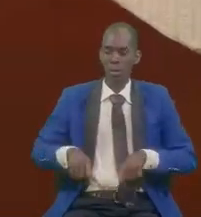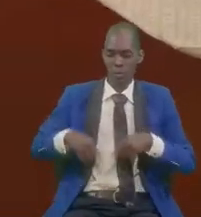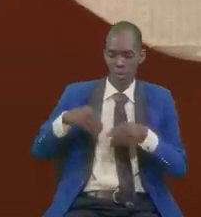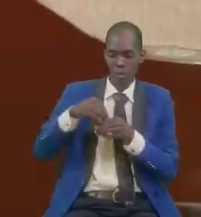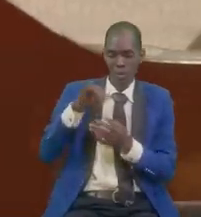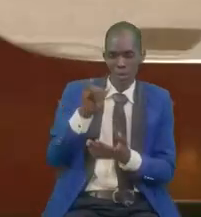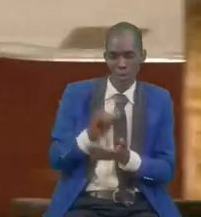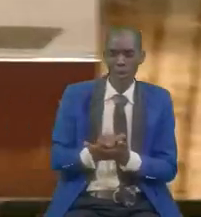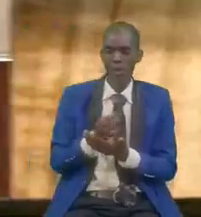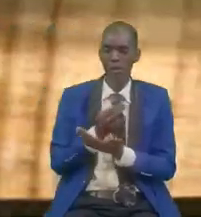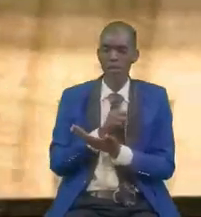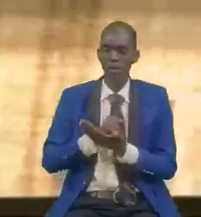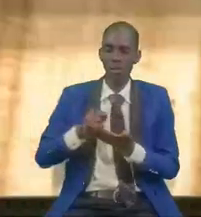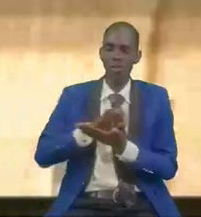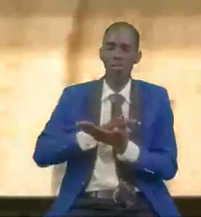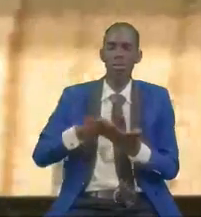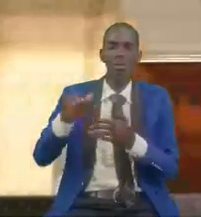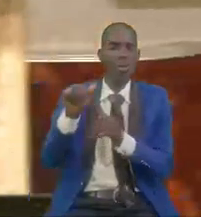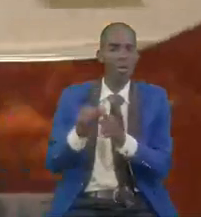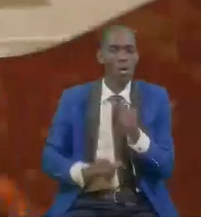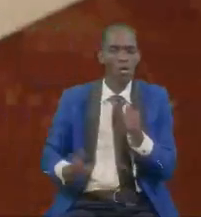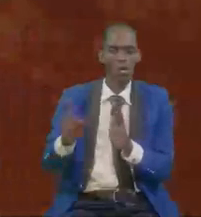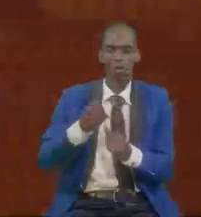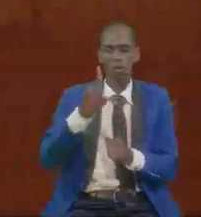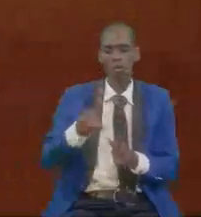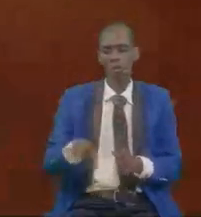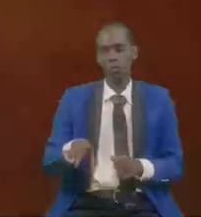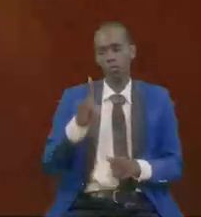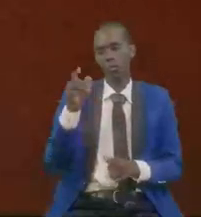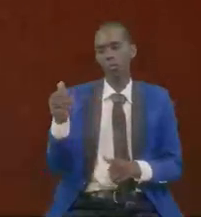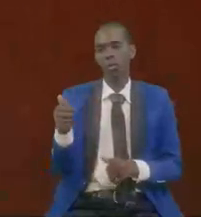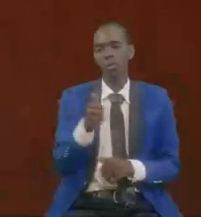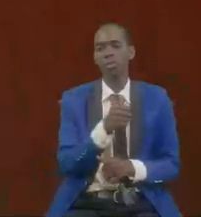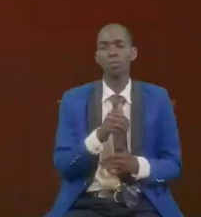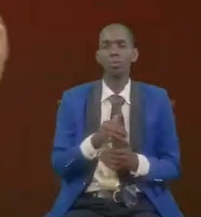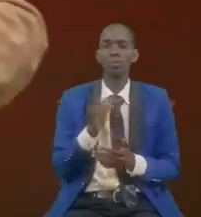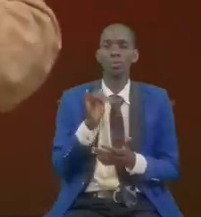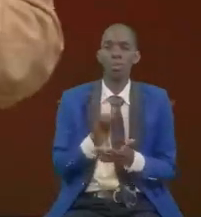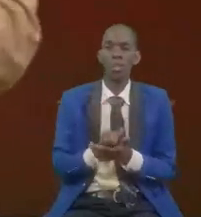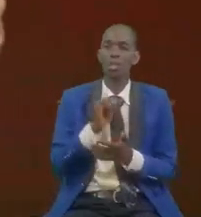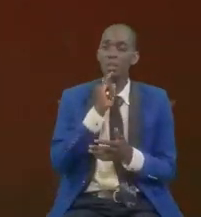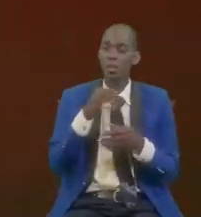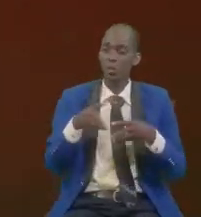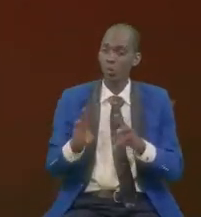piété, dans la sanctification partout où vous vous trouvez.